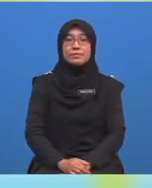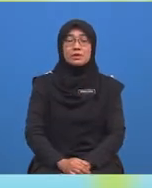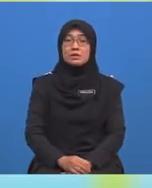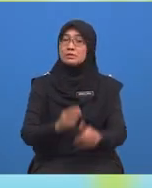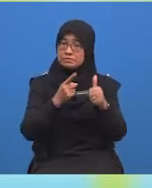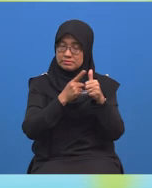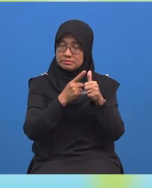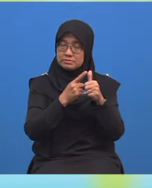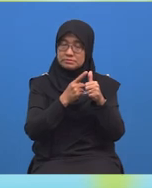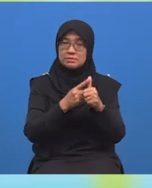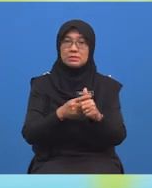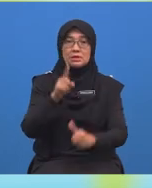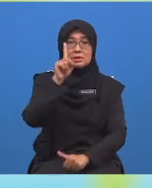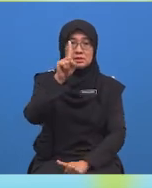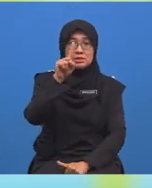Yang pertama,